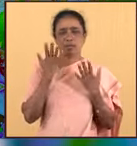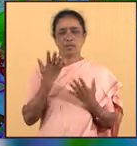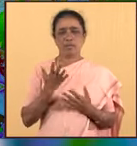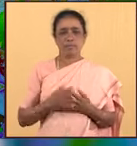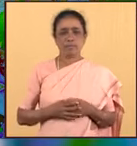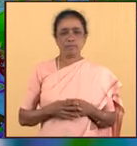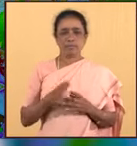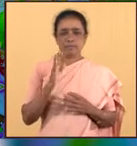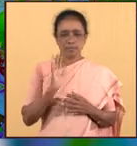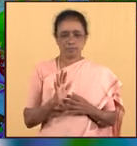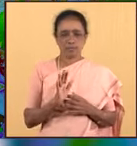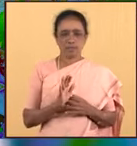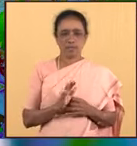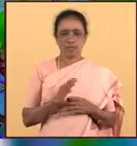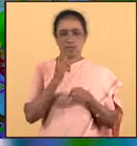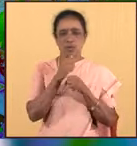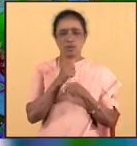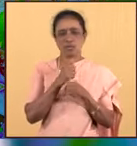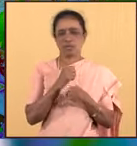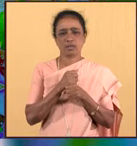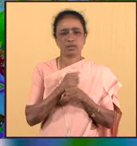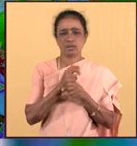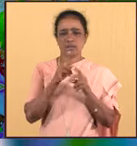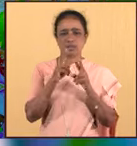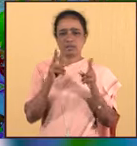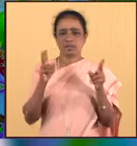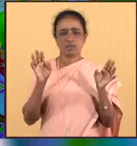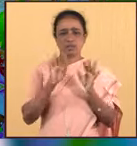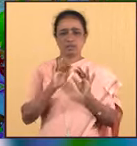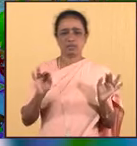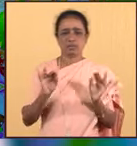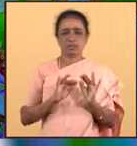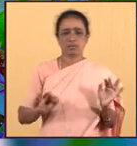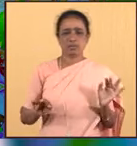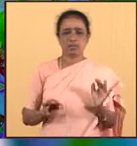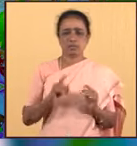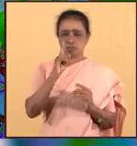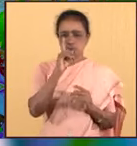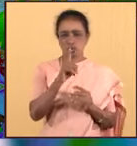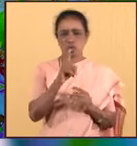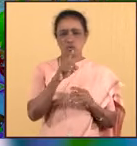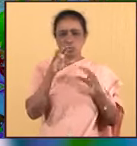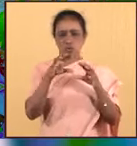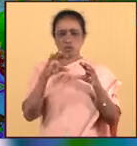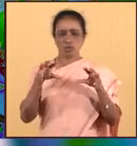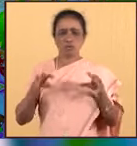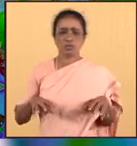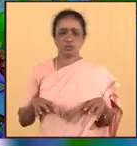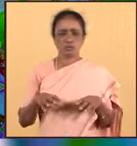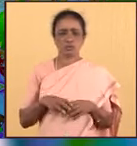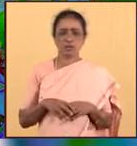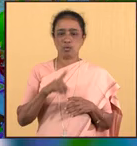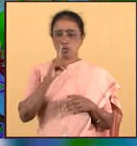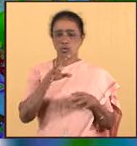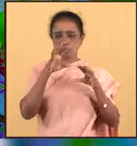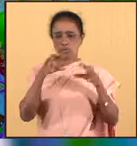மைனாரிட்டி அப்படிங்கெல்லாம் இருக்கு. இப்போ அதை பார்த்தோன்னா, அது அரசுக்கு வந்து தனித்தனியாக பிரிக்கக்கூடிய கோட்பாடு. அப்போ ஒவ்வொரு குடிமகனும், நம்ம எல்லாரும்